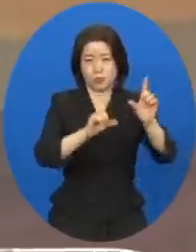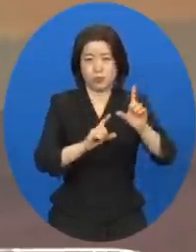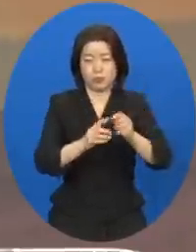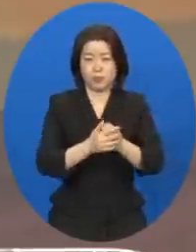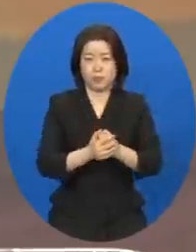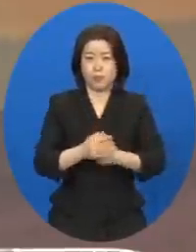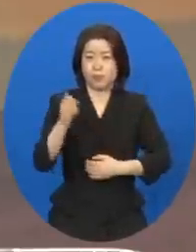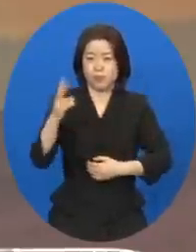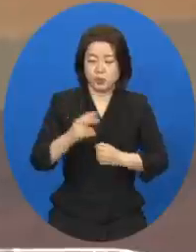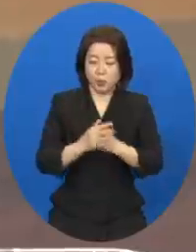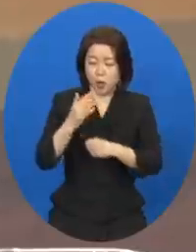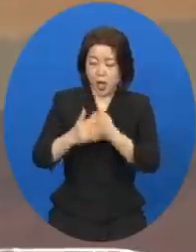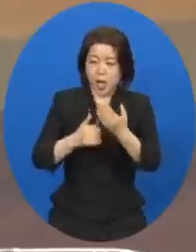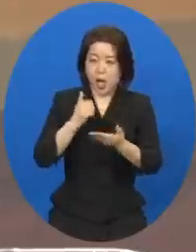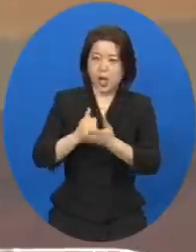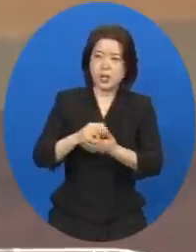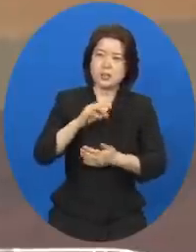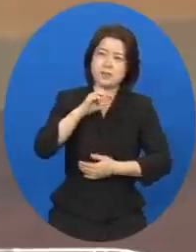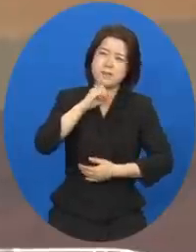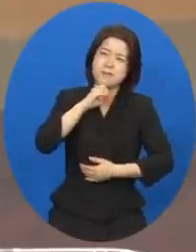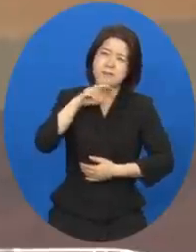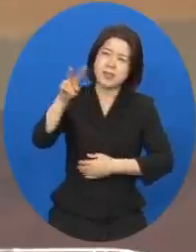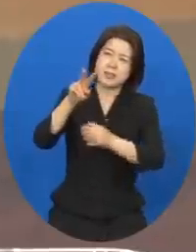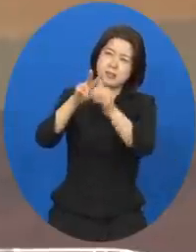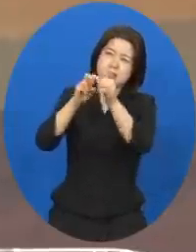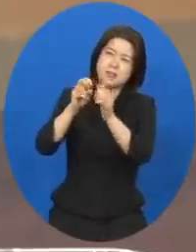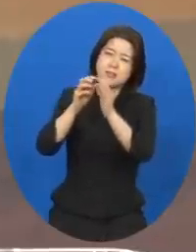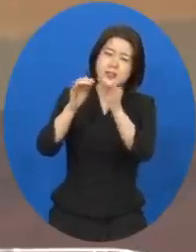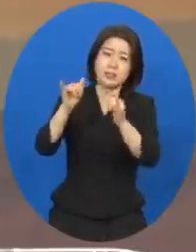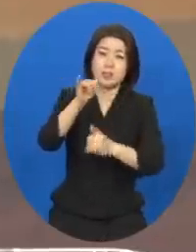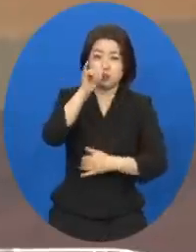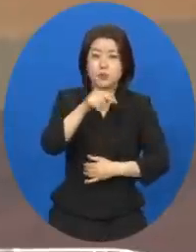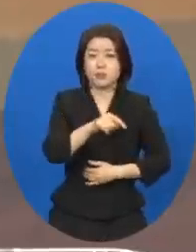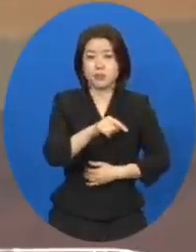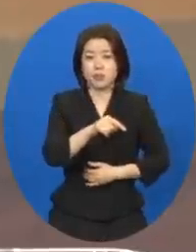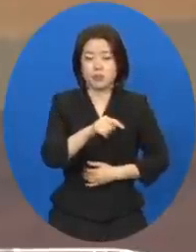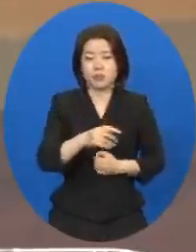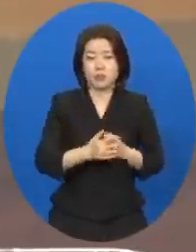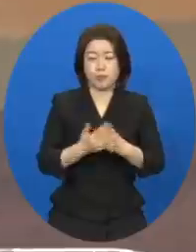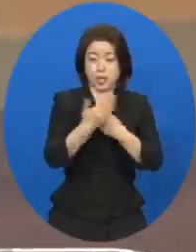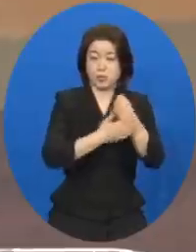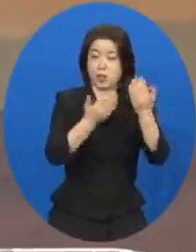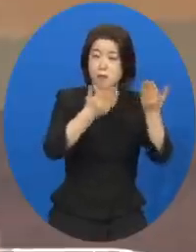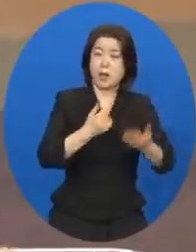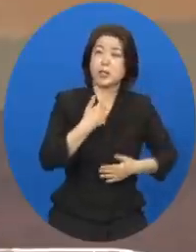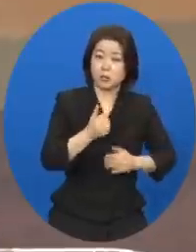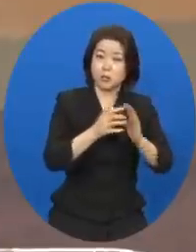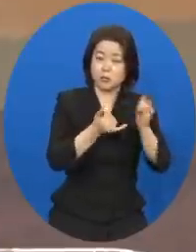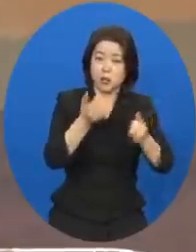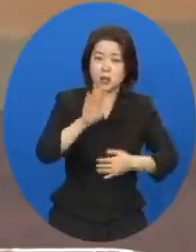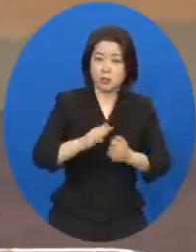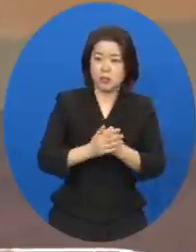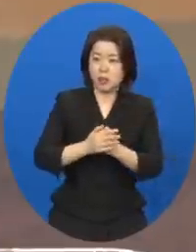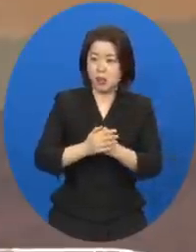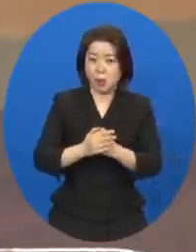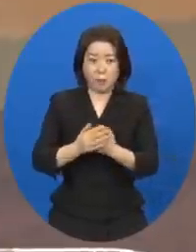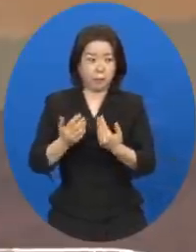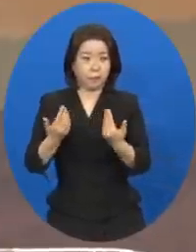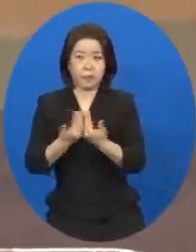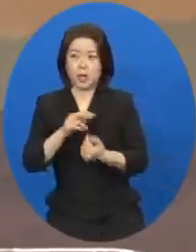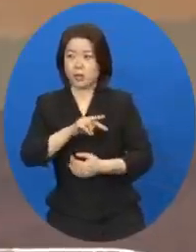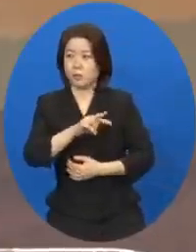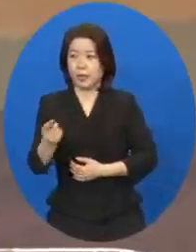심지어는 하나님을 원망하고 저주하기까지 하는 사람들도 나옵니다. 은혜 받았던 사람이.